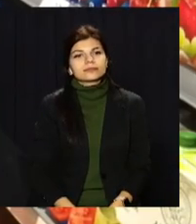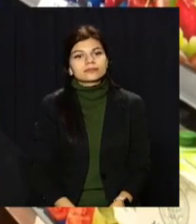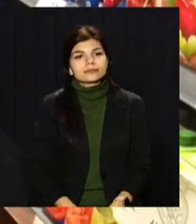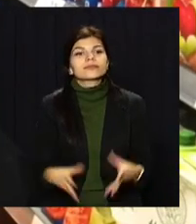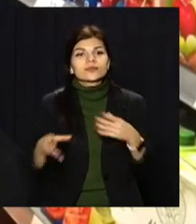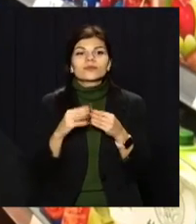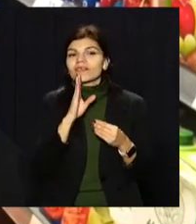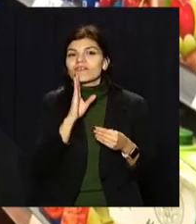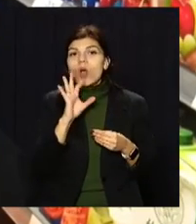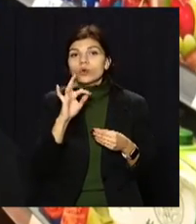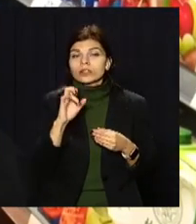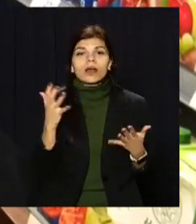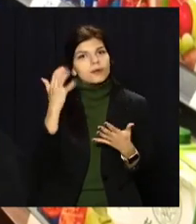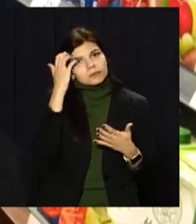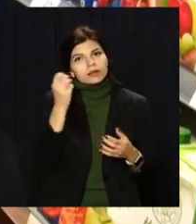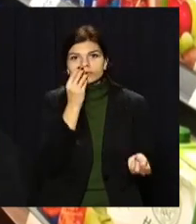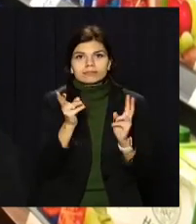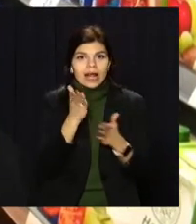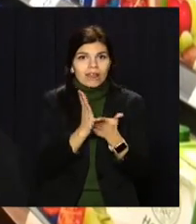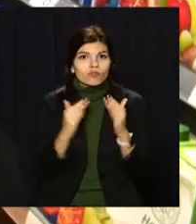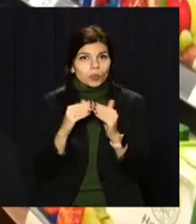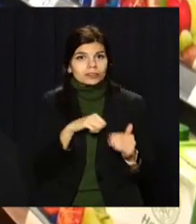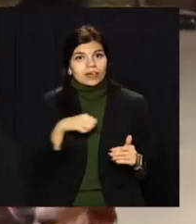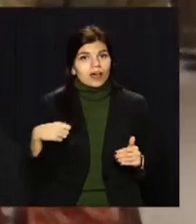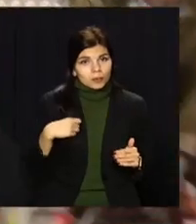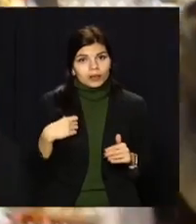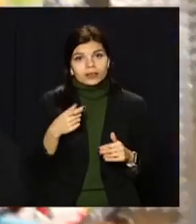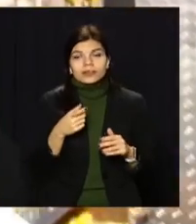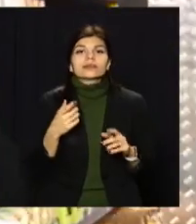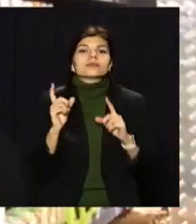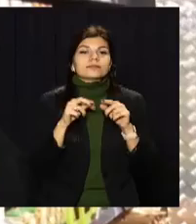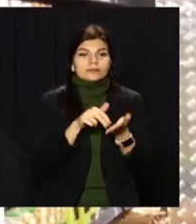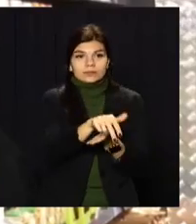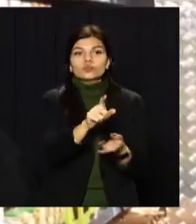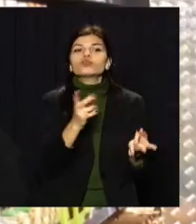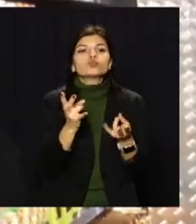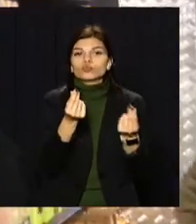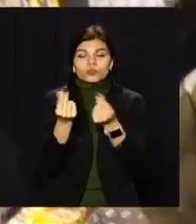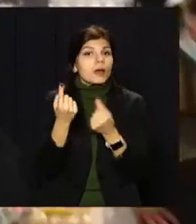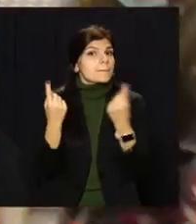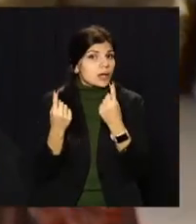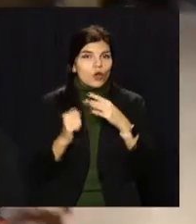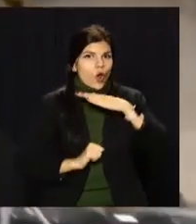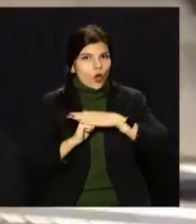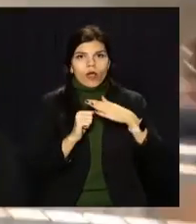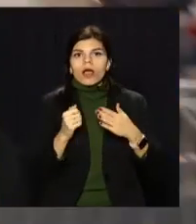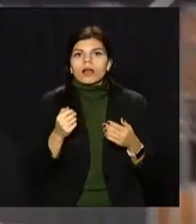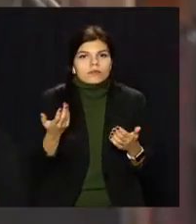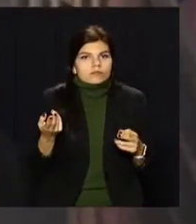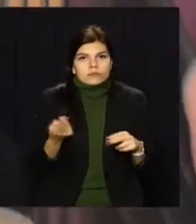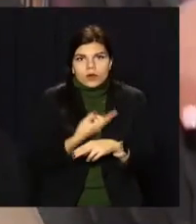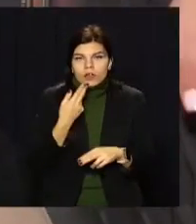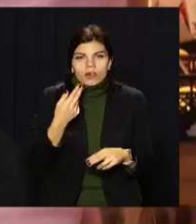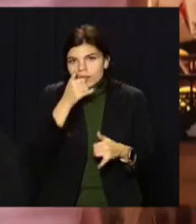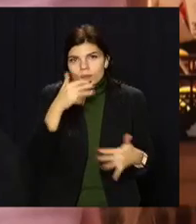Разом з пані Оксаною, яка полюбляє готувати хліб удома самостійно, вирушаємо за покупками. Перше і основне, без чого не обійтися